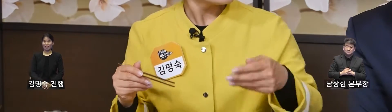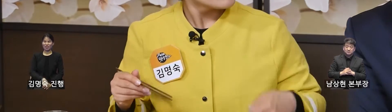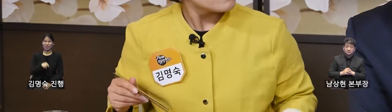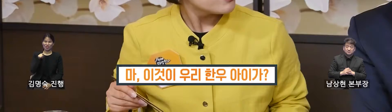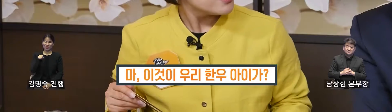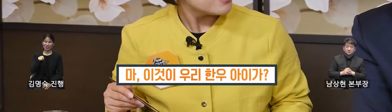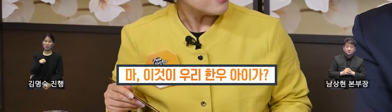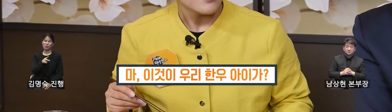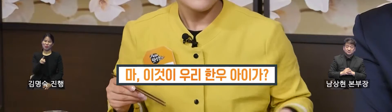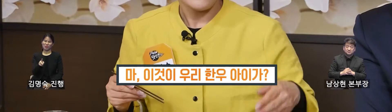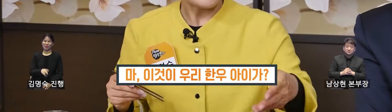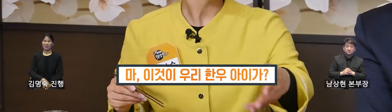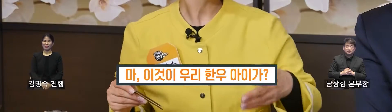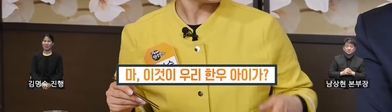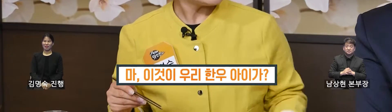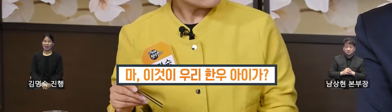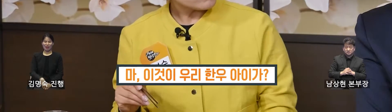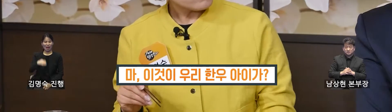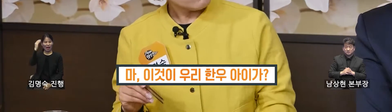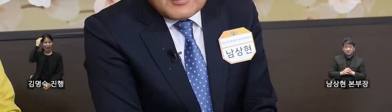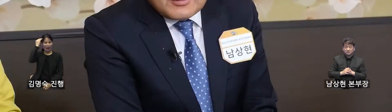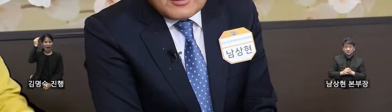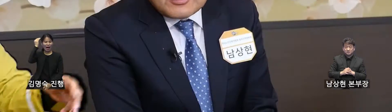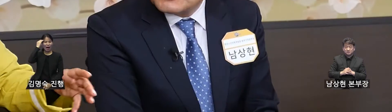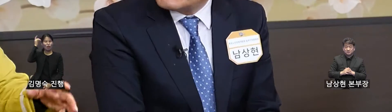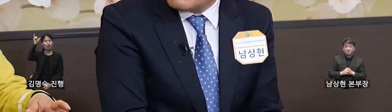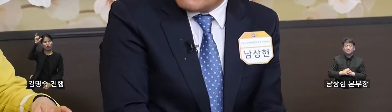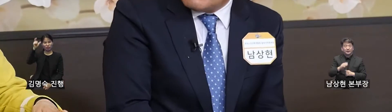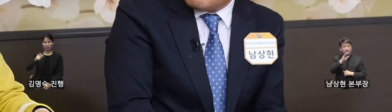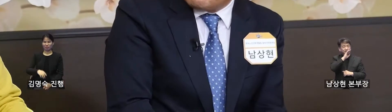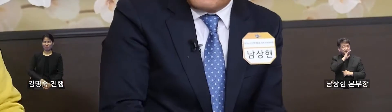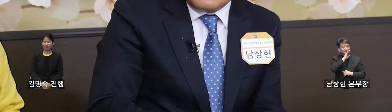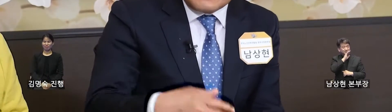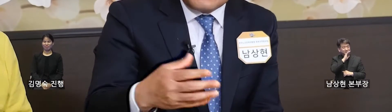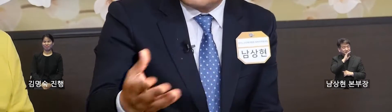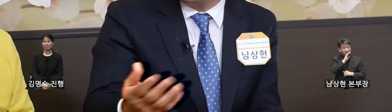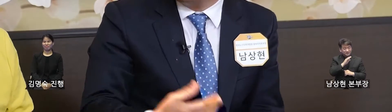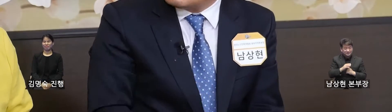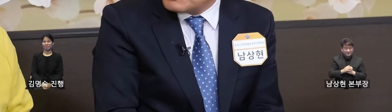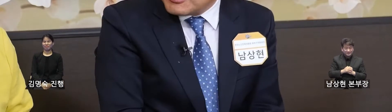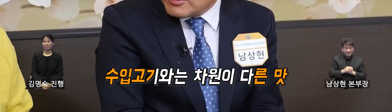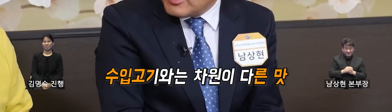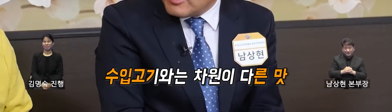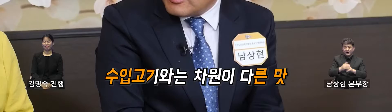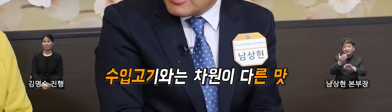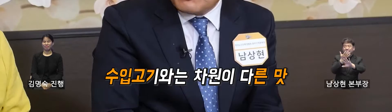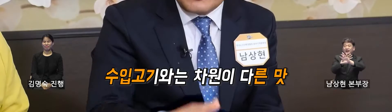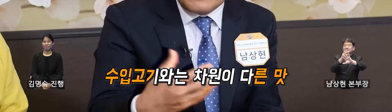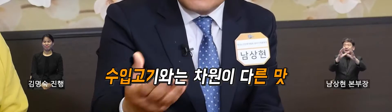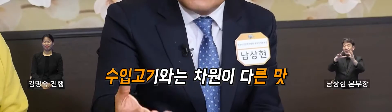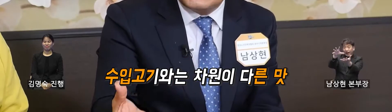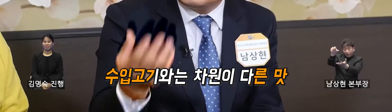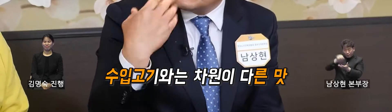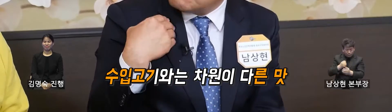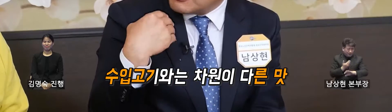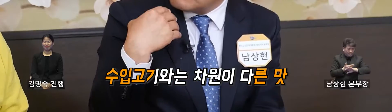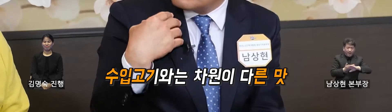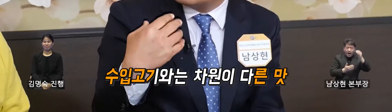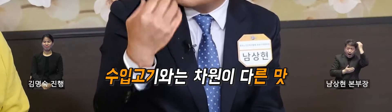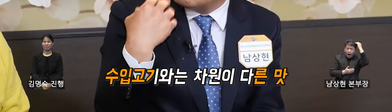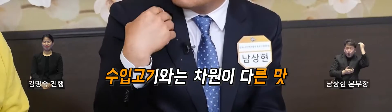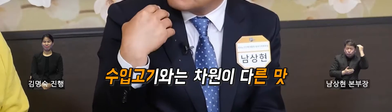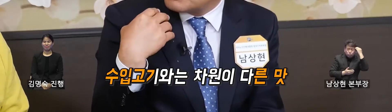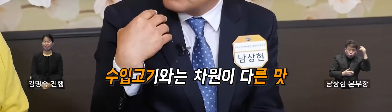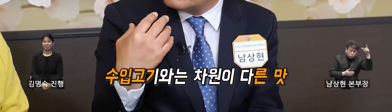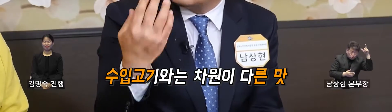이것이 또 우리 한우 아니겠어요? 한우. 그렇죠. 네. 또 수입하고 또 다르게 한우가 느끼는 맛,